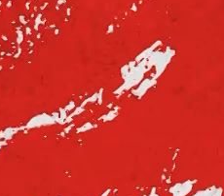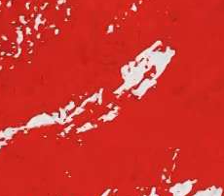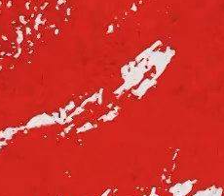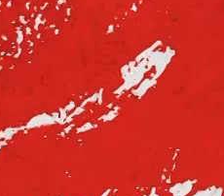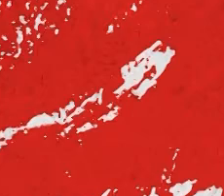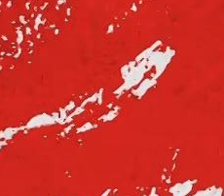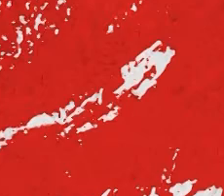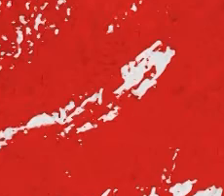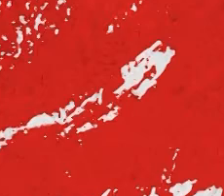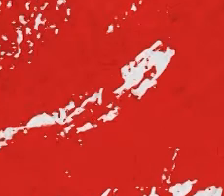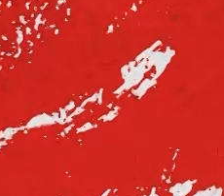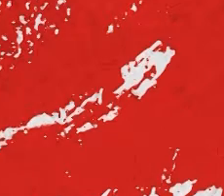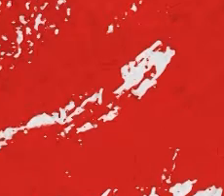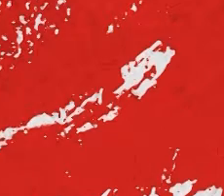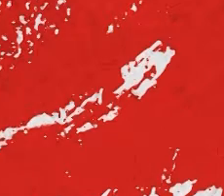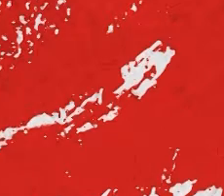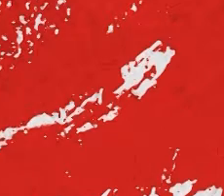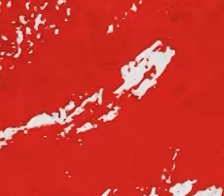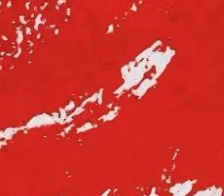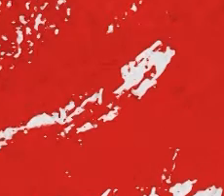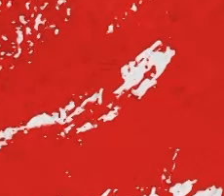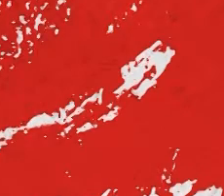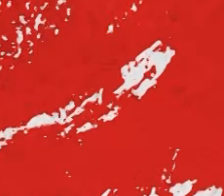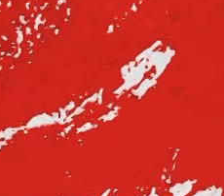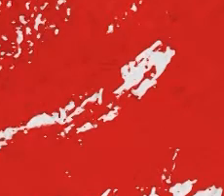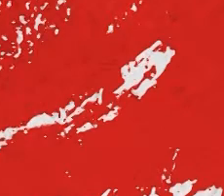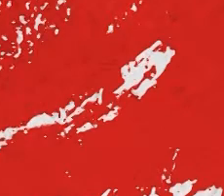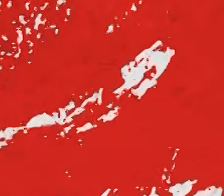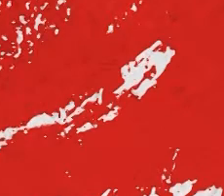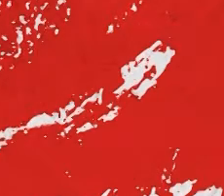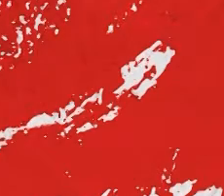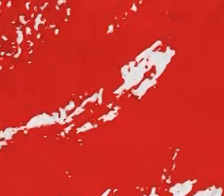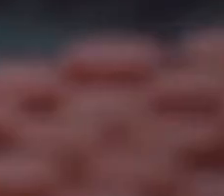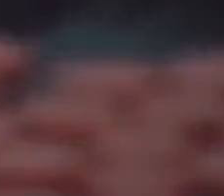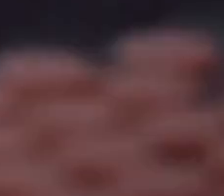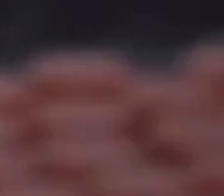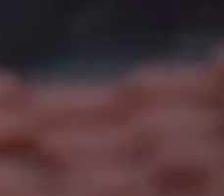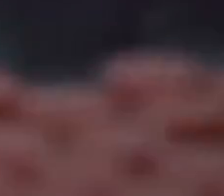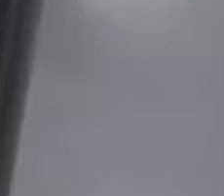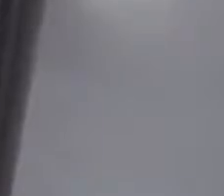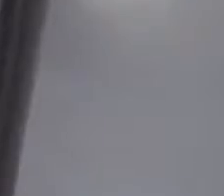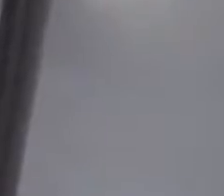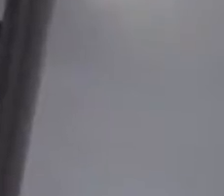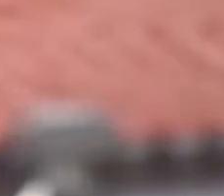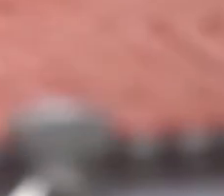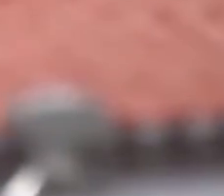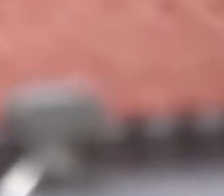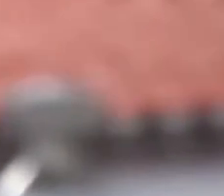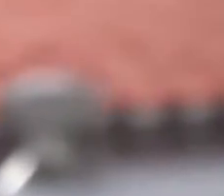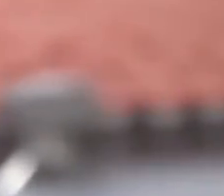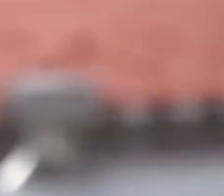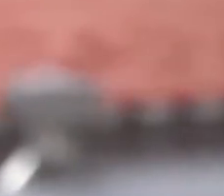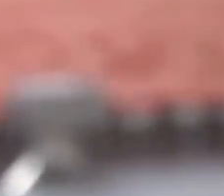Si booster bebas beredar dan berbayar pula. Yang bener aja. Lalu katanya nih, pedoman vaksin